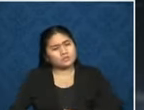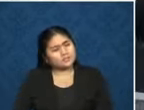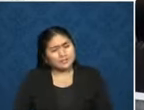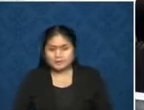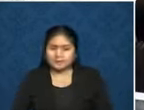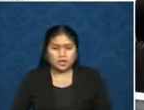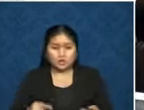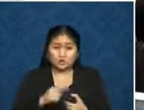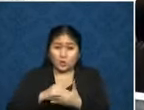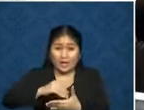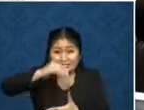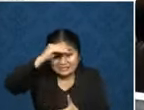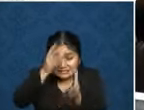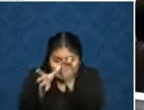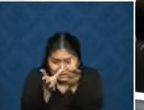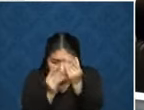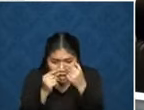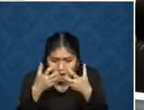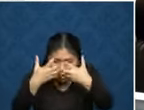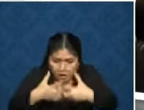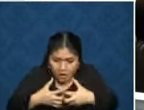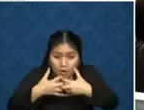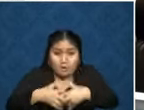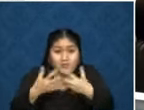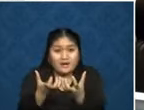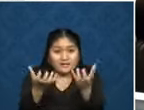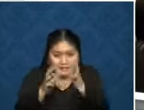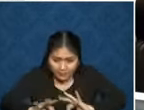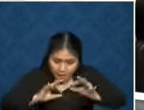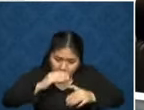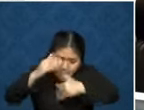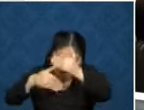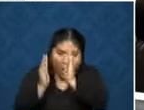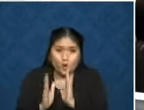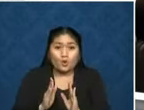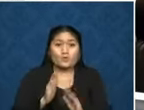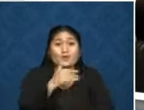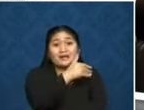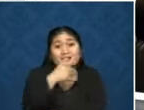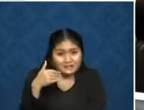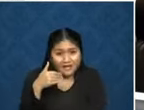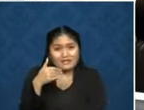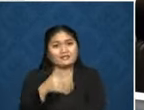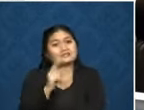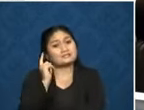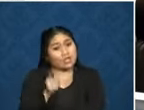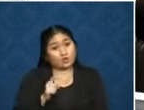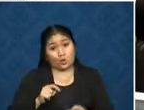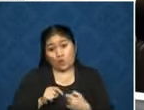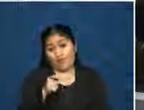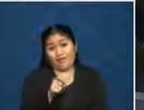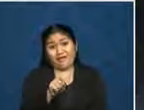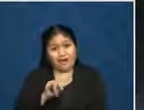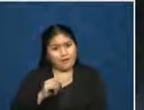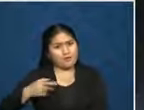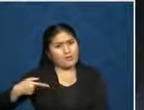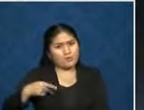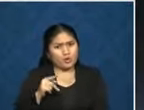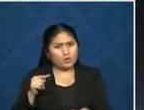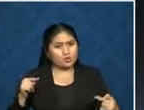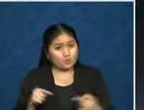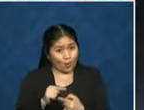ษาที่เป็นเครื่องมือสำคัญในการใช้พัฒนาคนพัฒนาชาติกันบ้างนะคะแน่นอนค่ะว่า AI จะมีประโยชน์อย่างมากในการเ